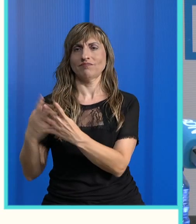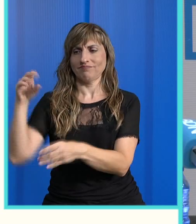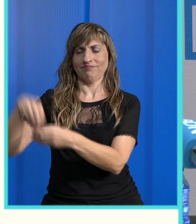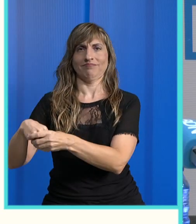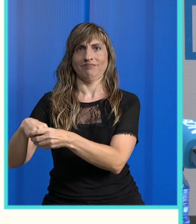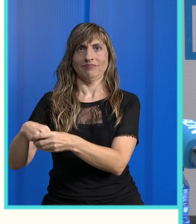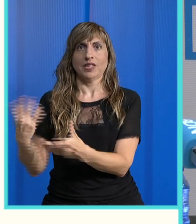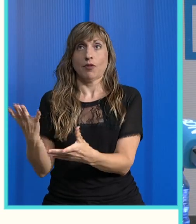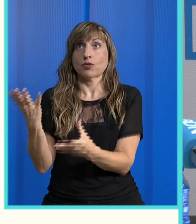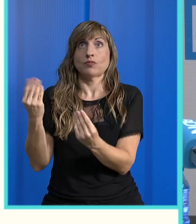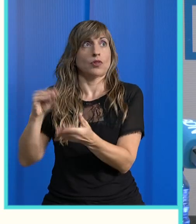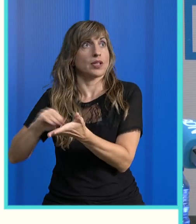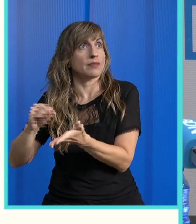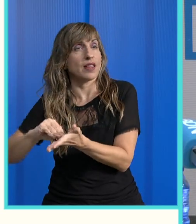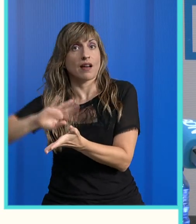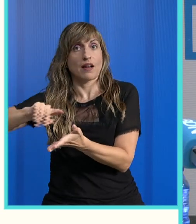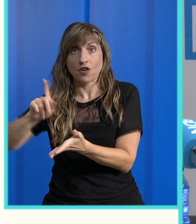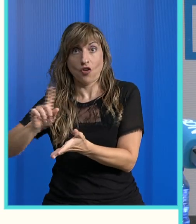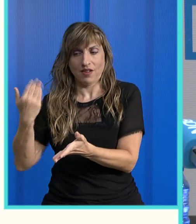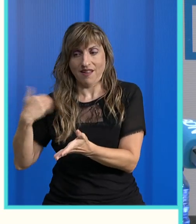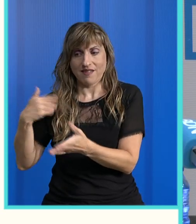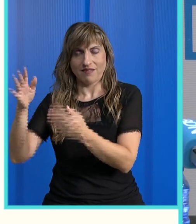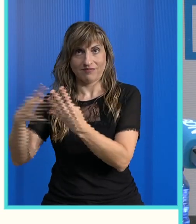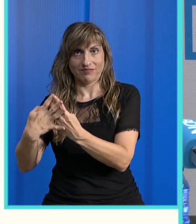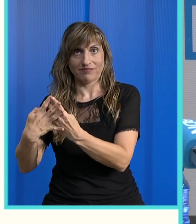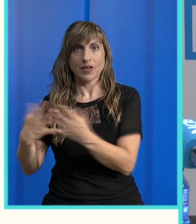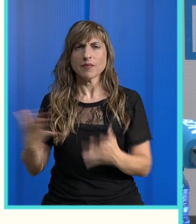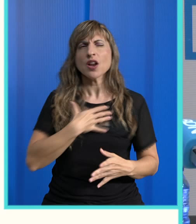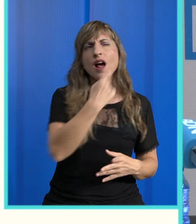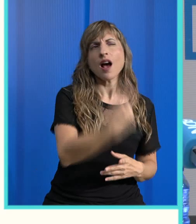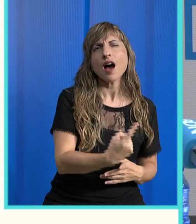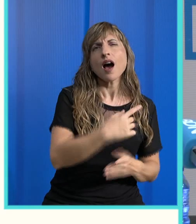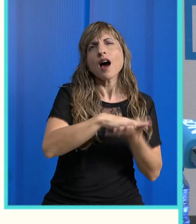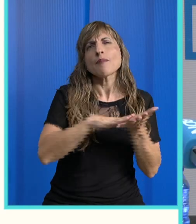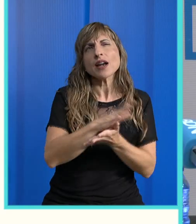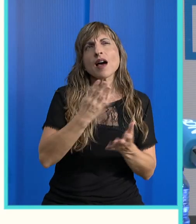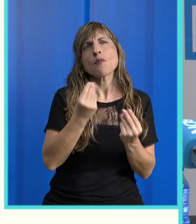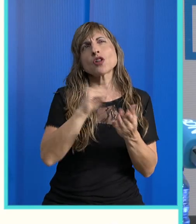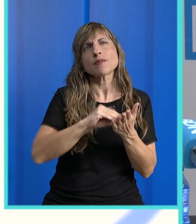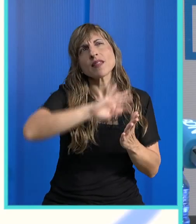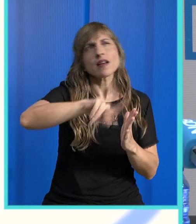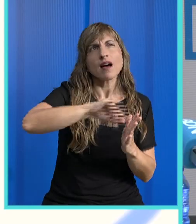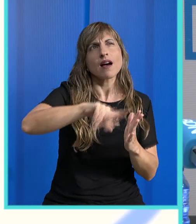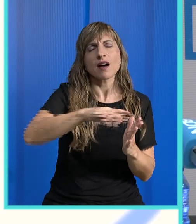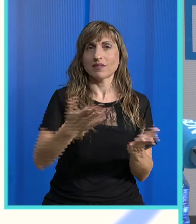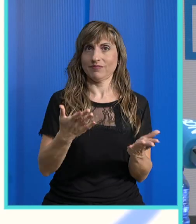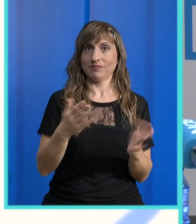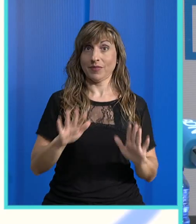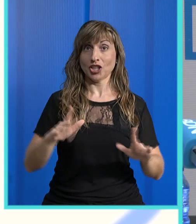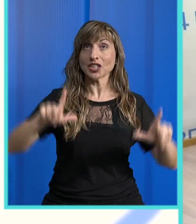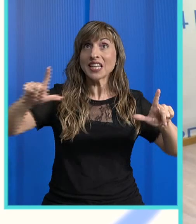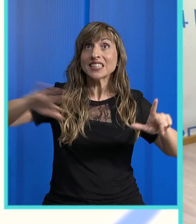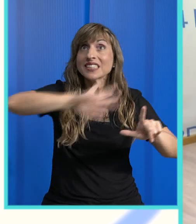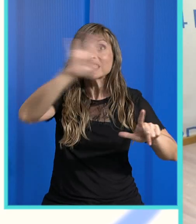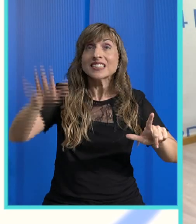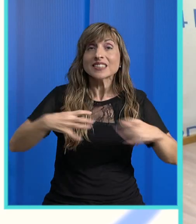multireincidents o no. I l'alcalde el que fa permanentment és parlar de multireincidència. Però clar, és que el dibuix de la ciutat és terrible.